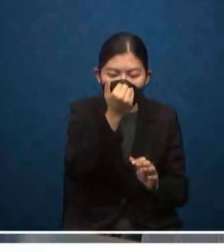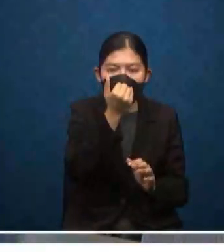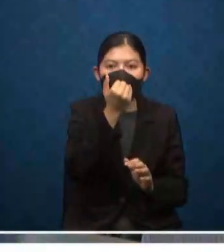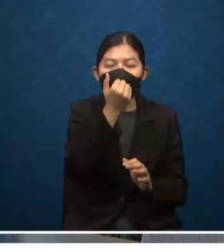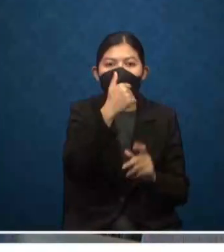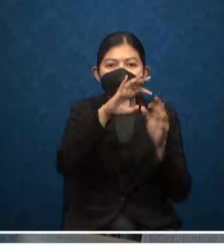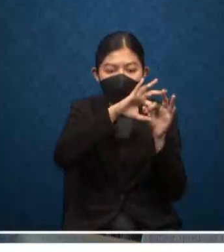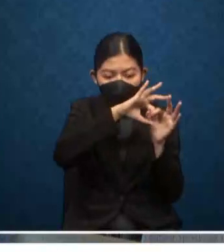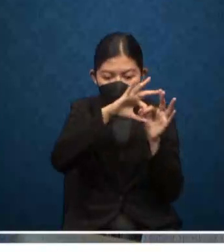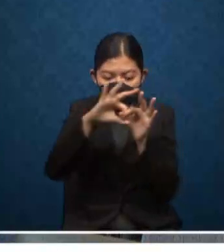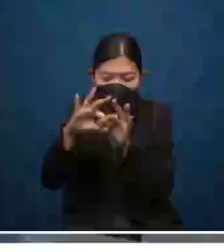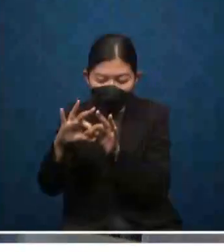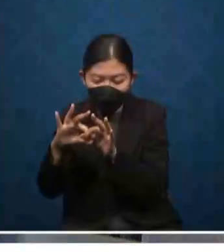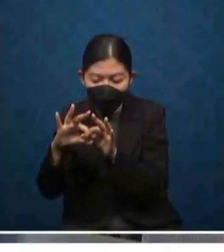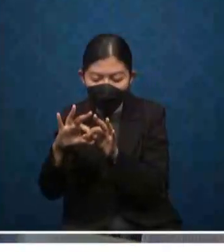า